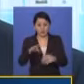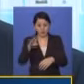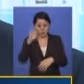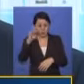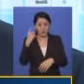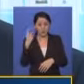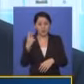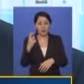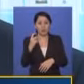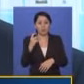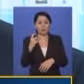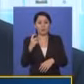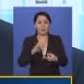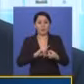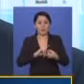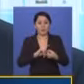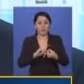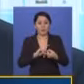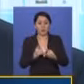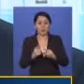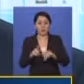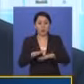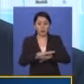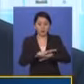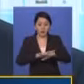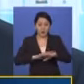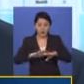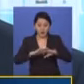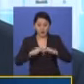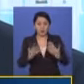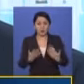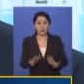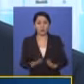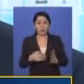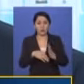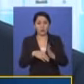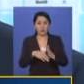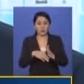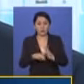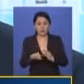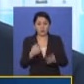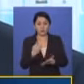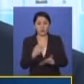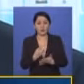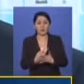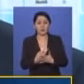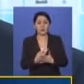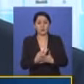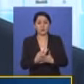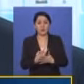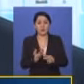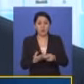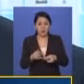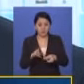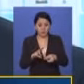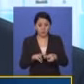экономикасы еңсесінен тік тұрып, халықтың хал жағдайы жақсарып келе жатқанын көрсетеді.